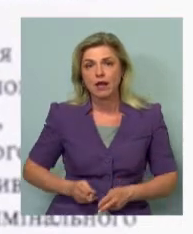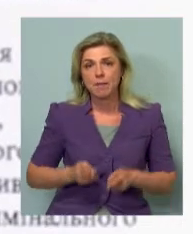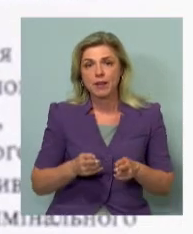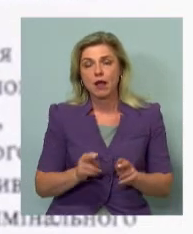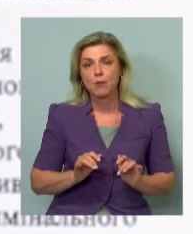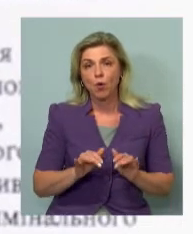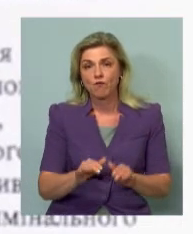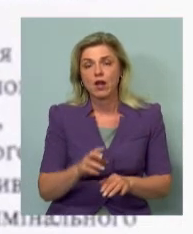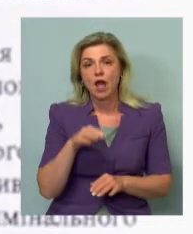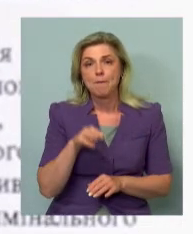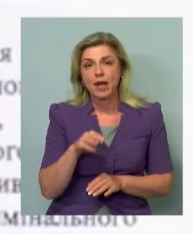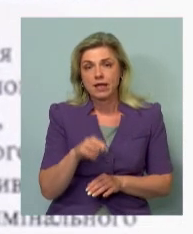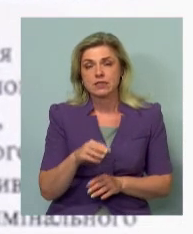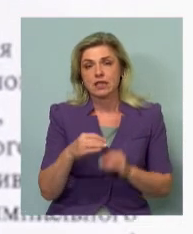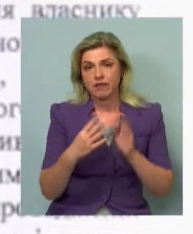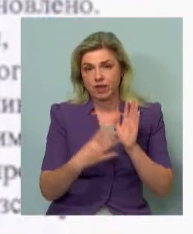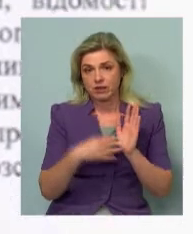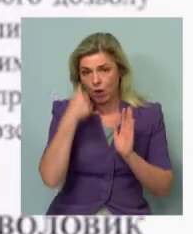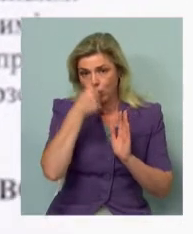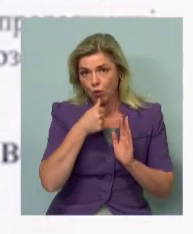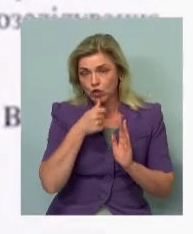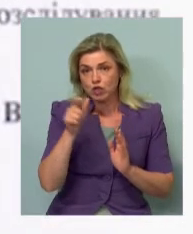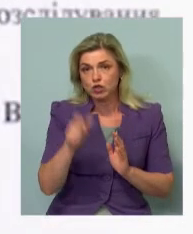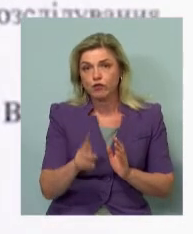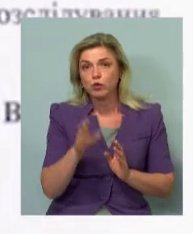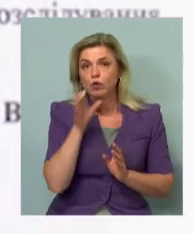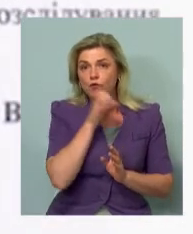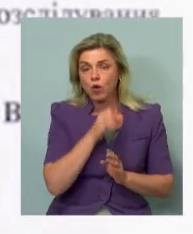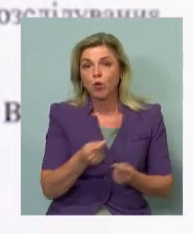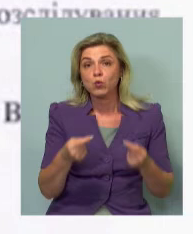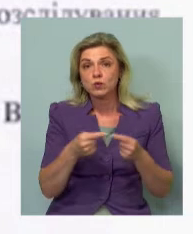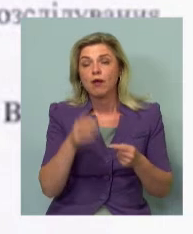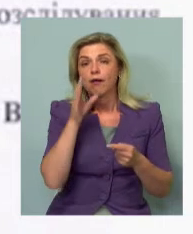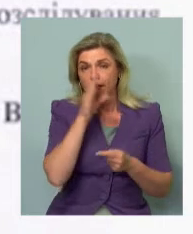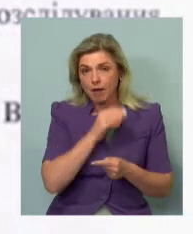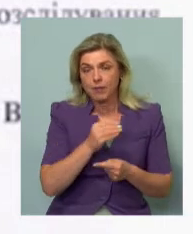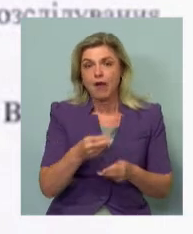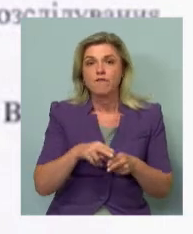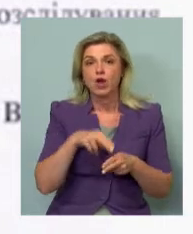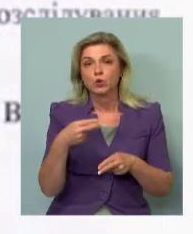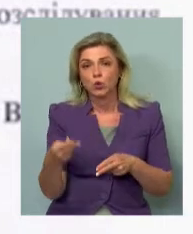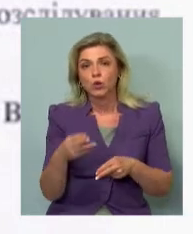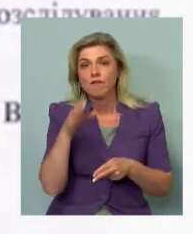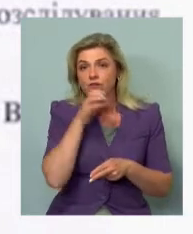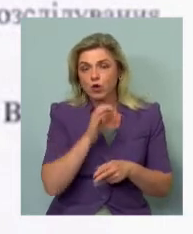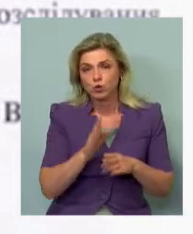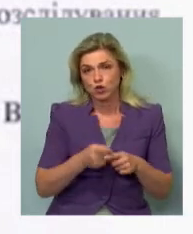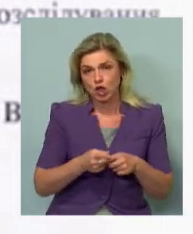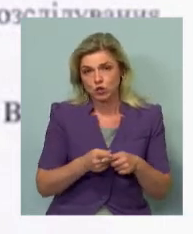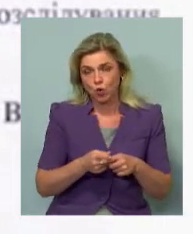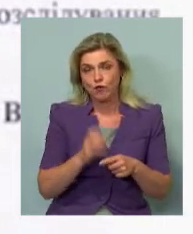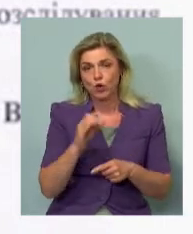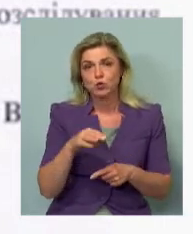березні 2019 року. Людину, яка викрала майно, встановити вдалося, втім повернули викрадене лише частково – на